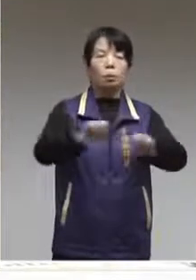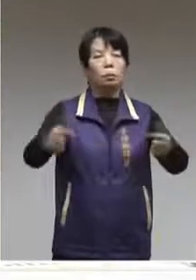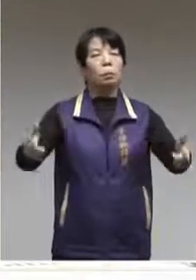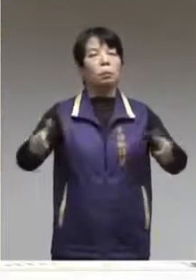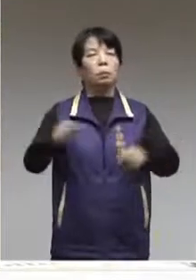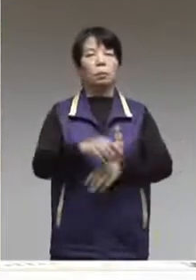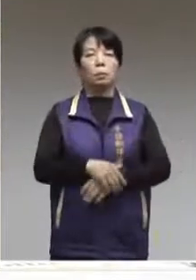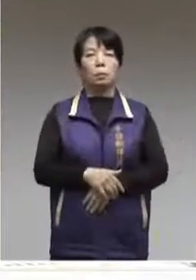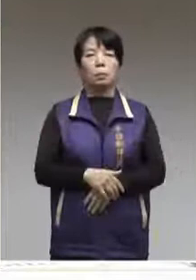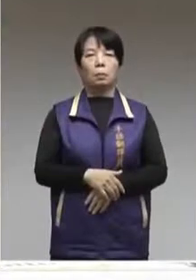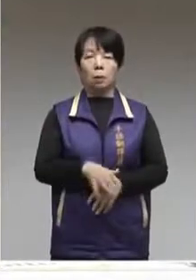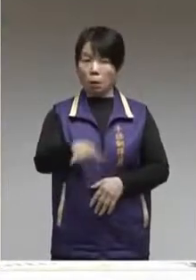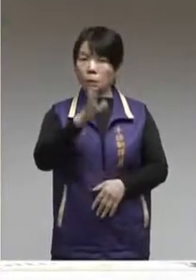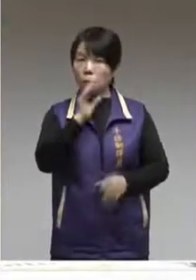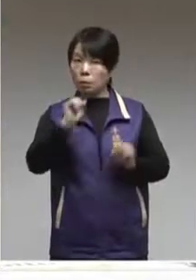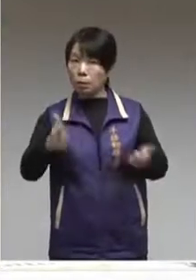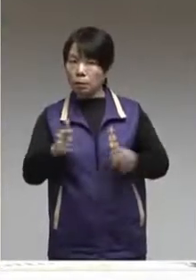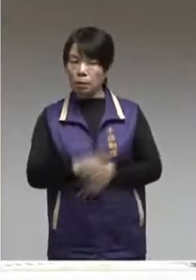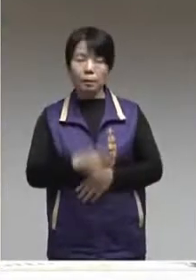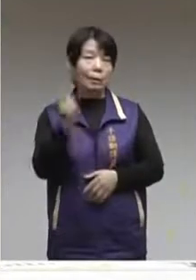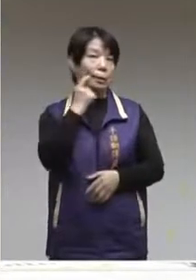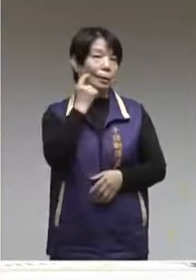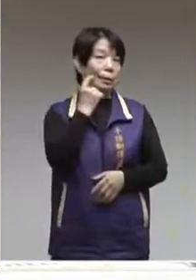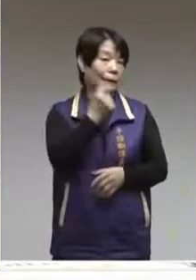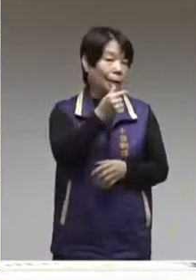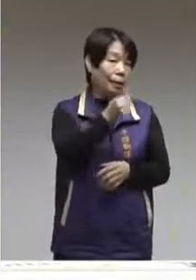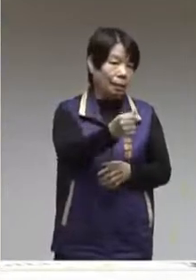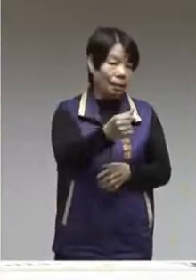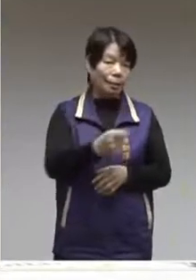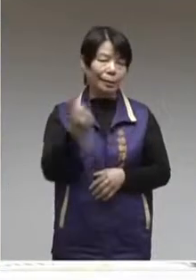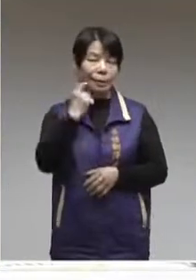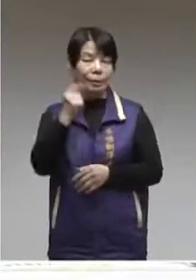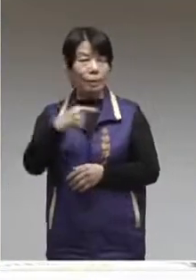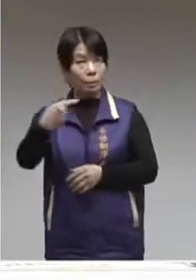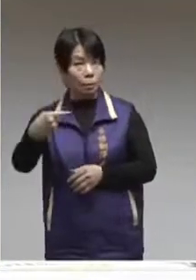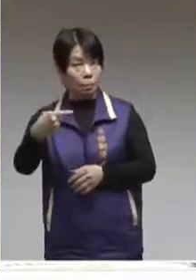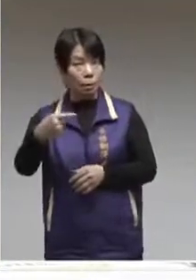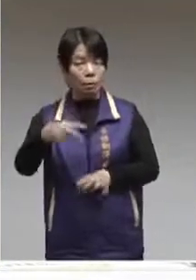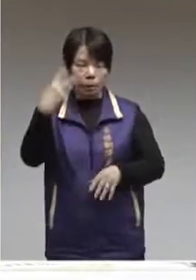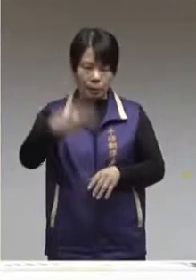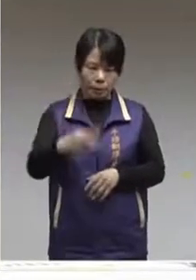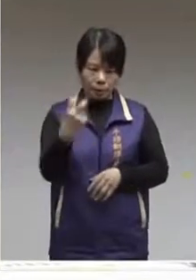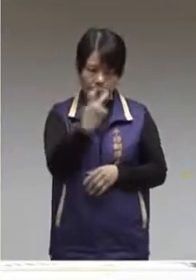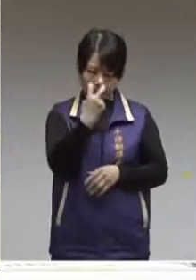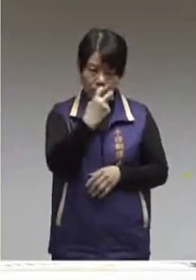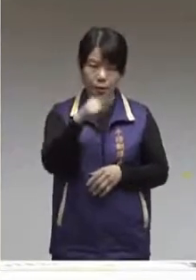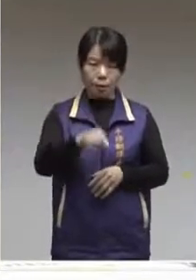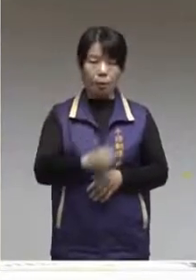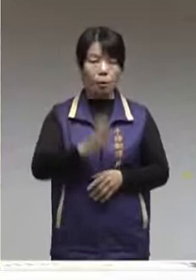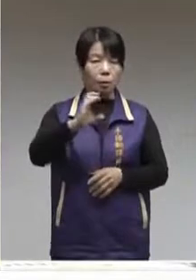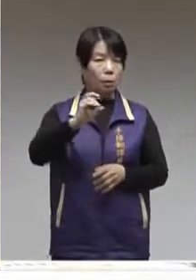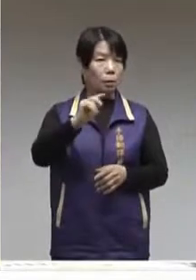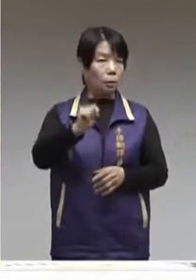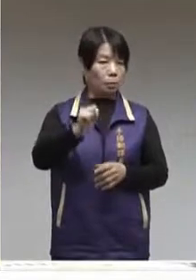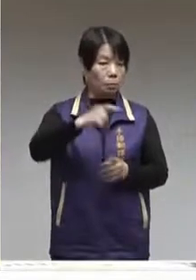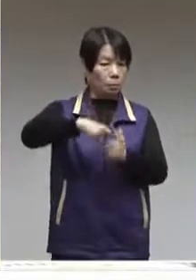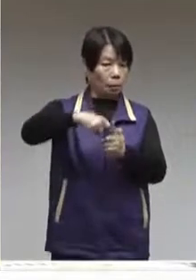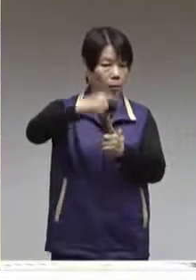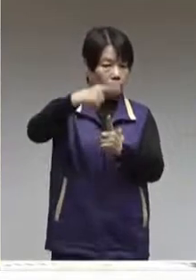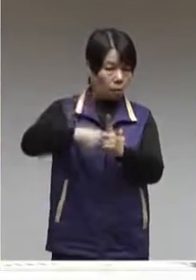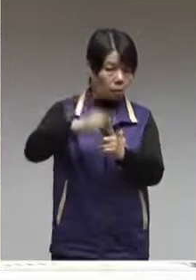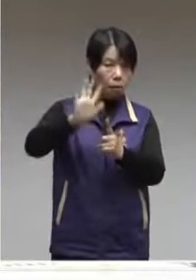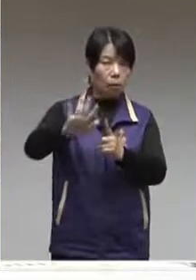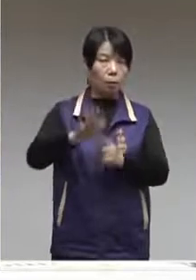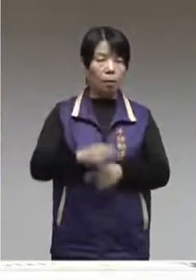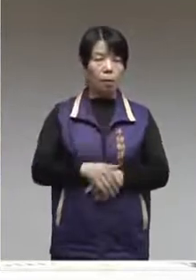它是不是啊、是伪阳性啊，或者是阳性，所以我们再采，它的 CT 值只要降下来，代表它采